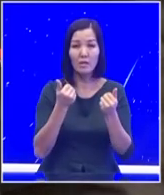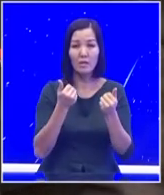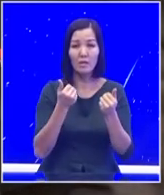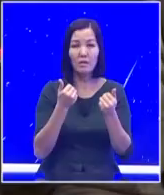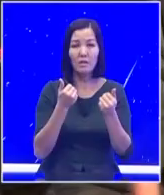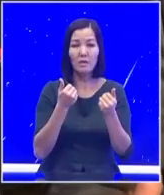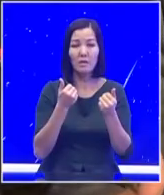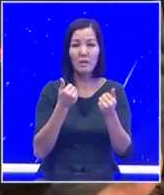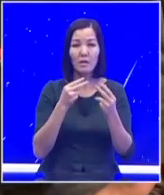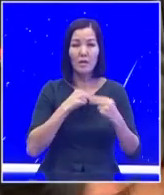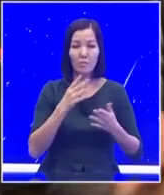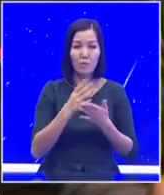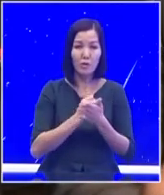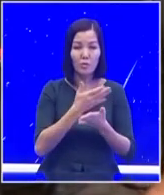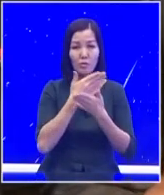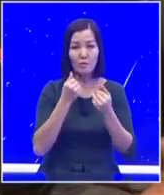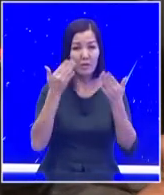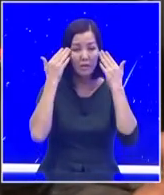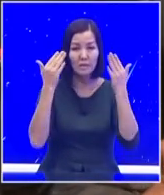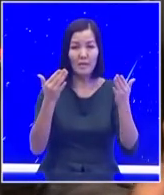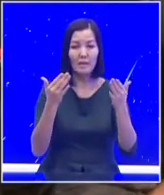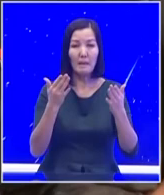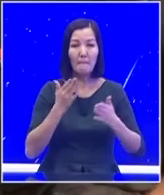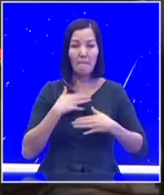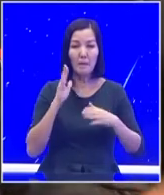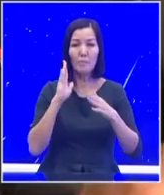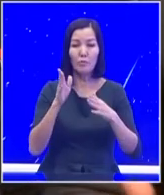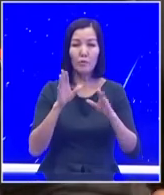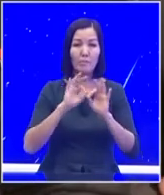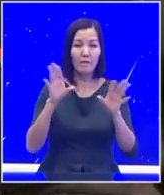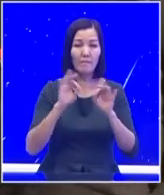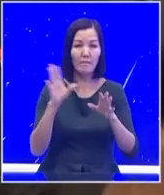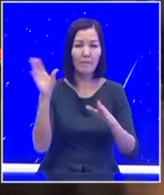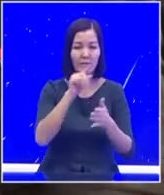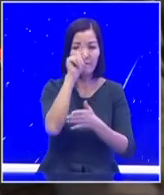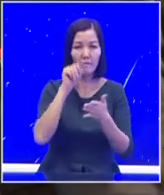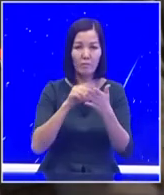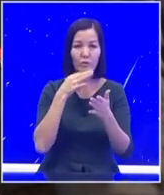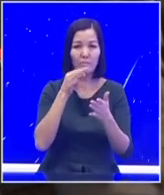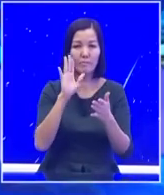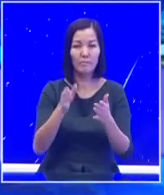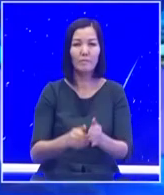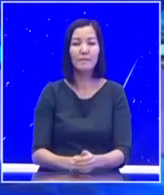нигде вакансий, или они могут не знать об этом. То есть мы будем информировать их по всем вопросам.